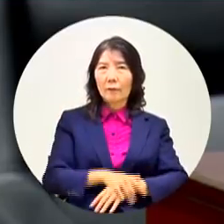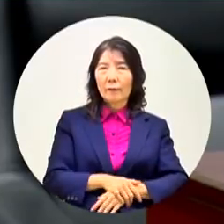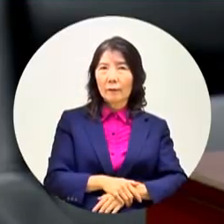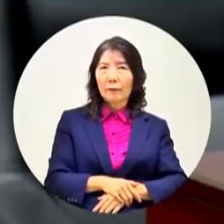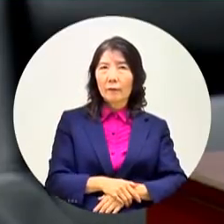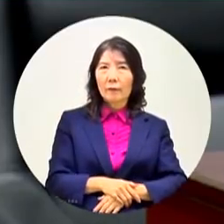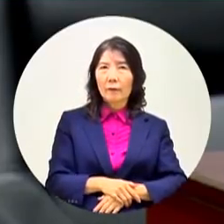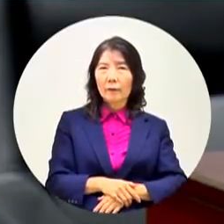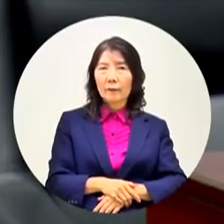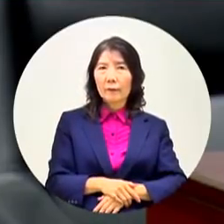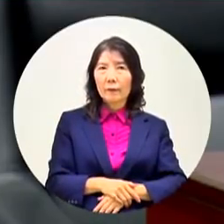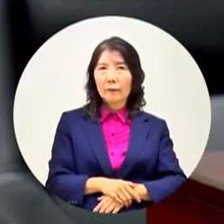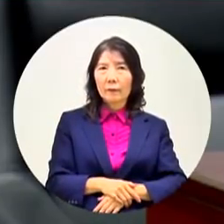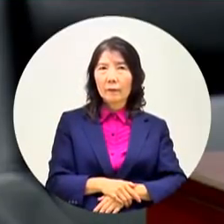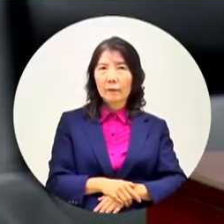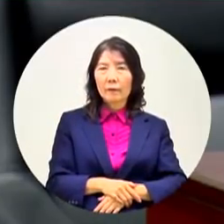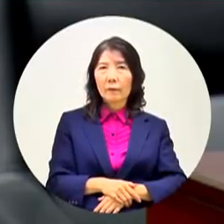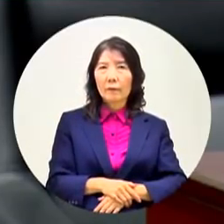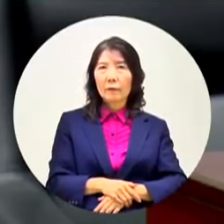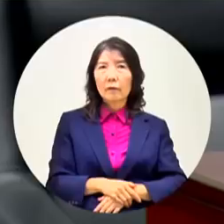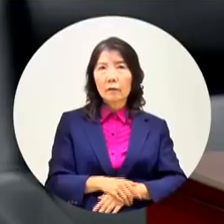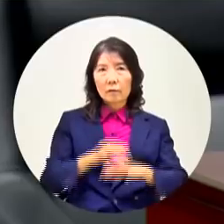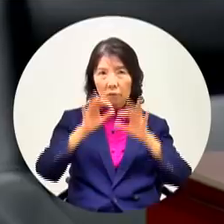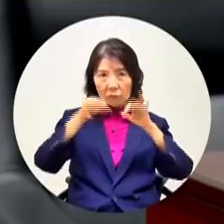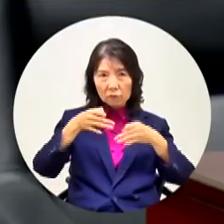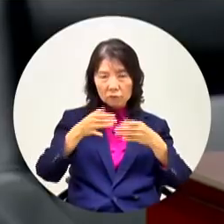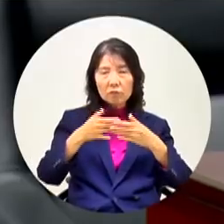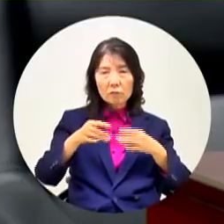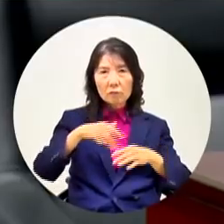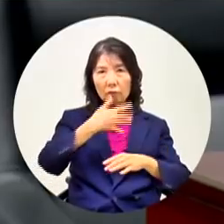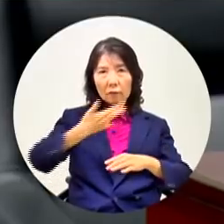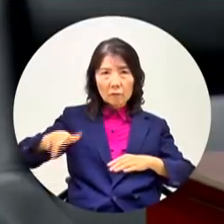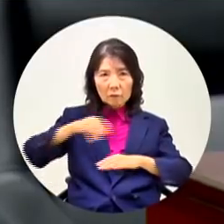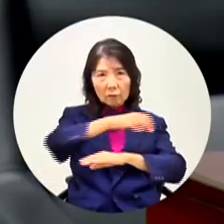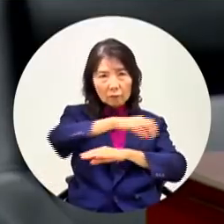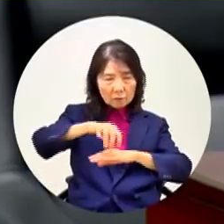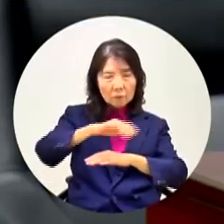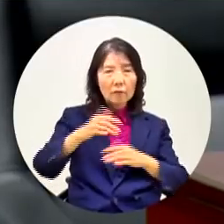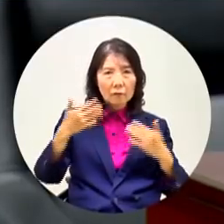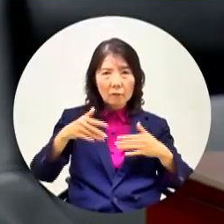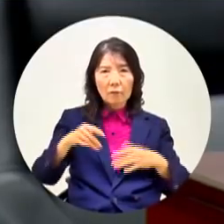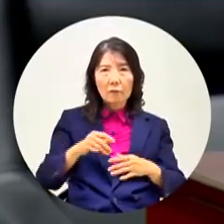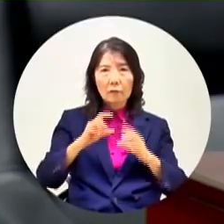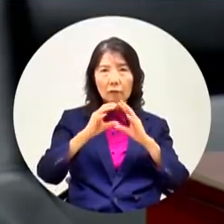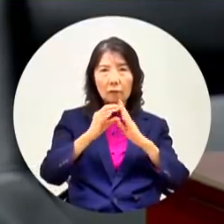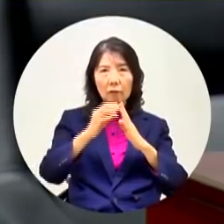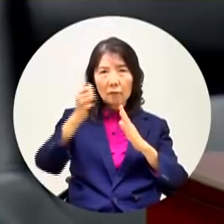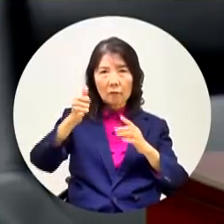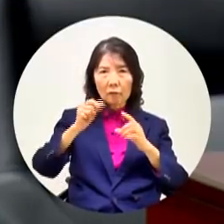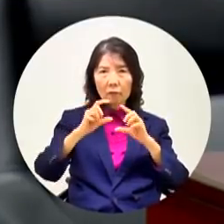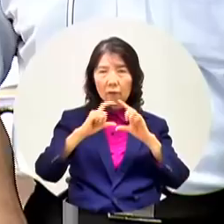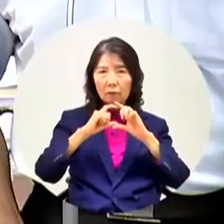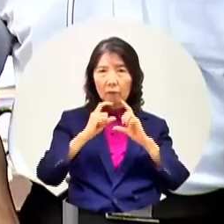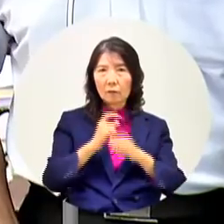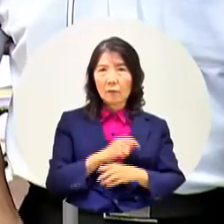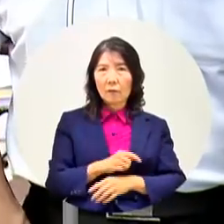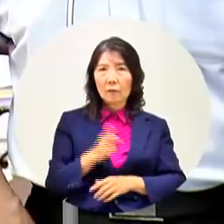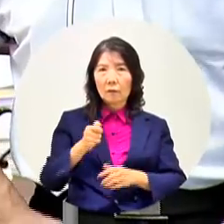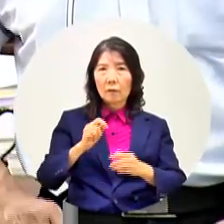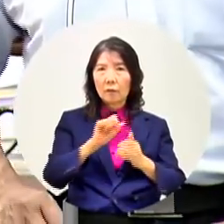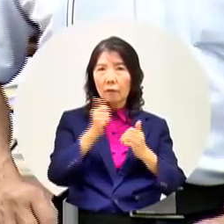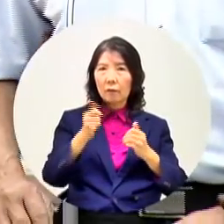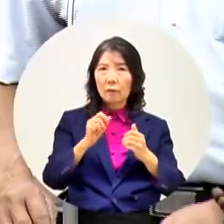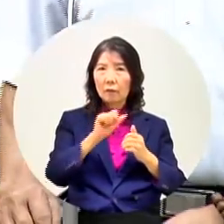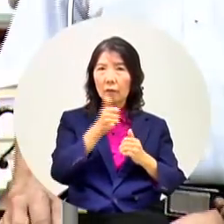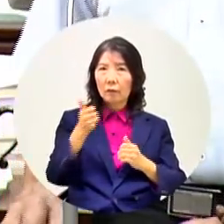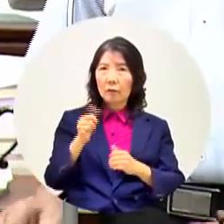不是？我们真的要来去检讨这个水沟的问题？局长，请答复。 哎，局长答复。 好，谢谢议长还有议